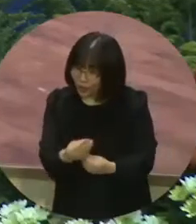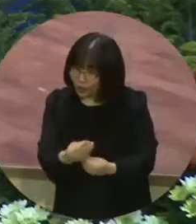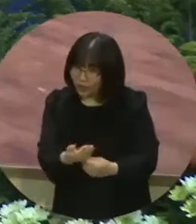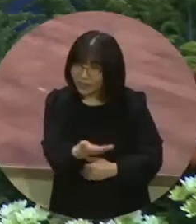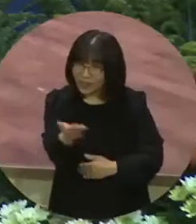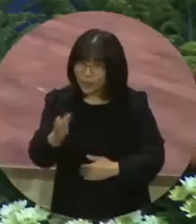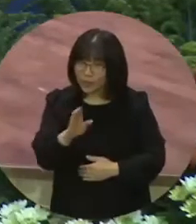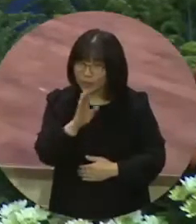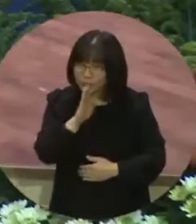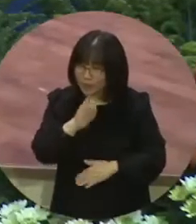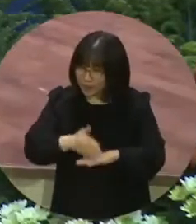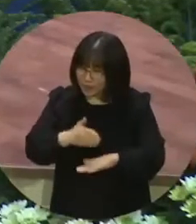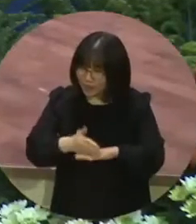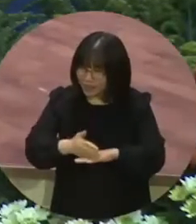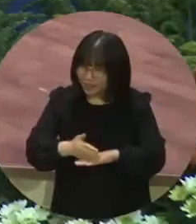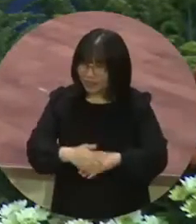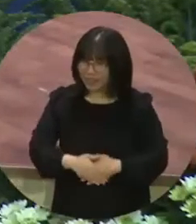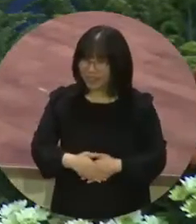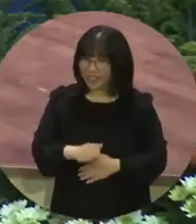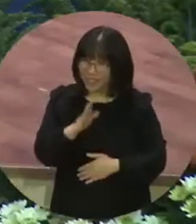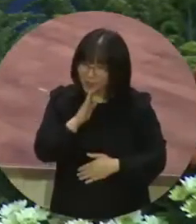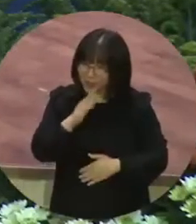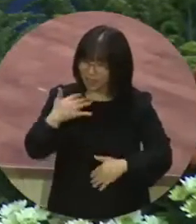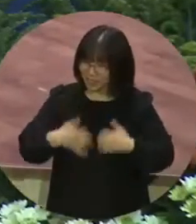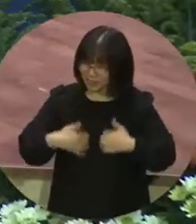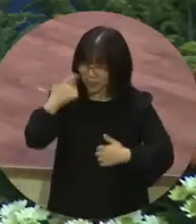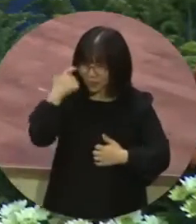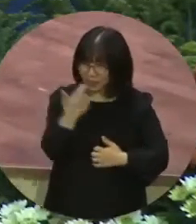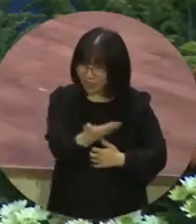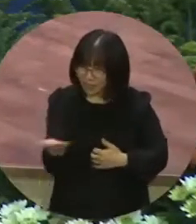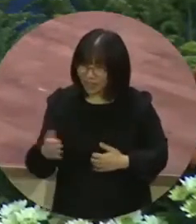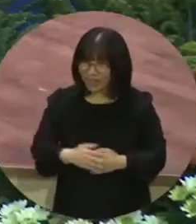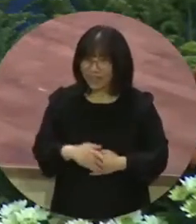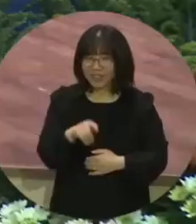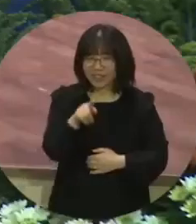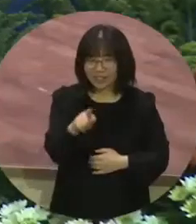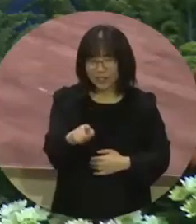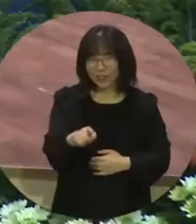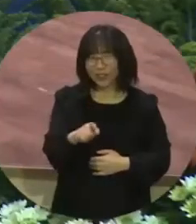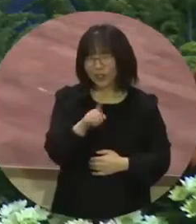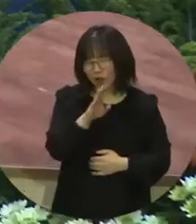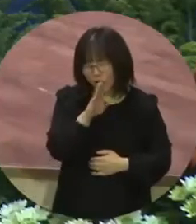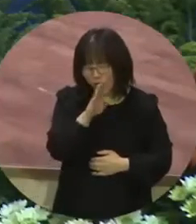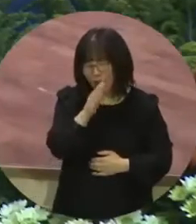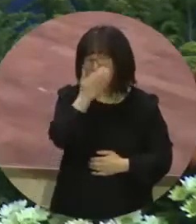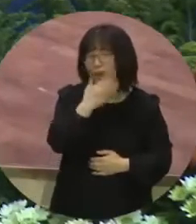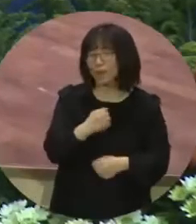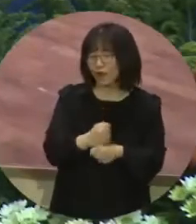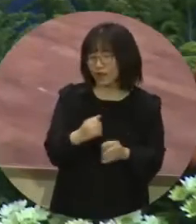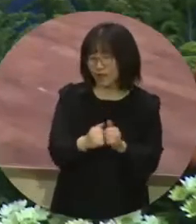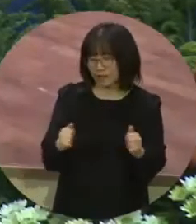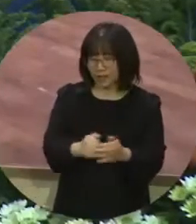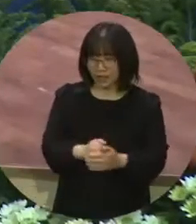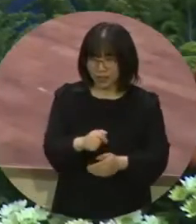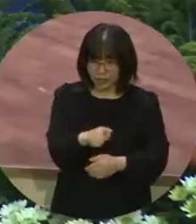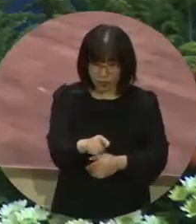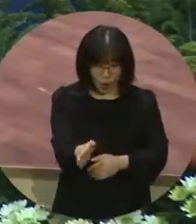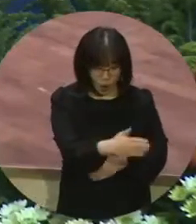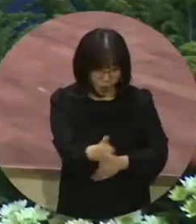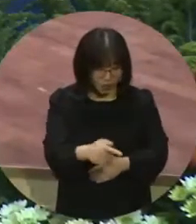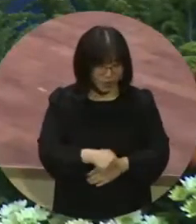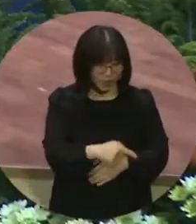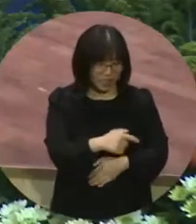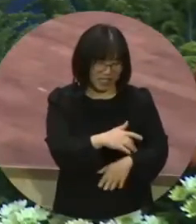감사합니까? 여러분 기쁘십니까? 이거 최고 행복이에요. 이거 없는 사람은 이유 불문 사단에게